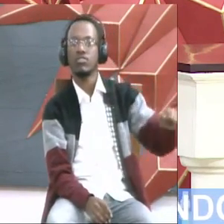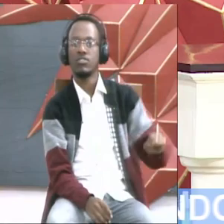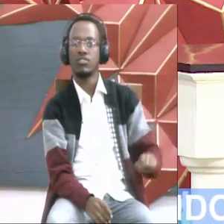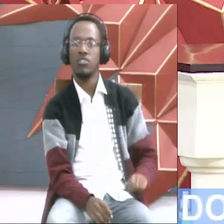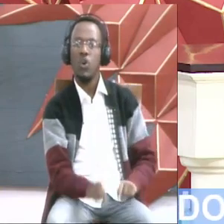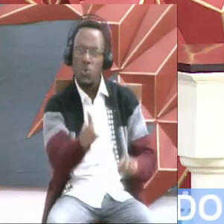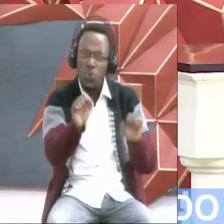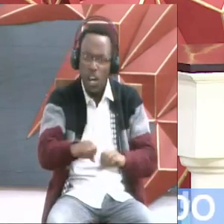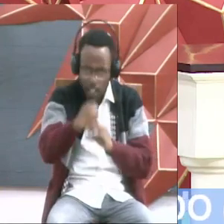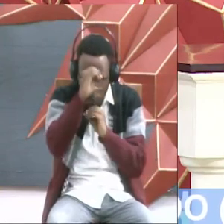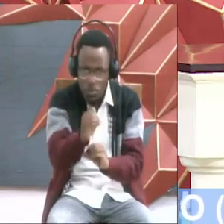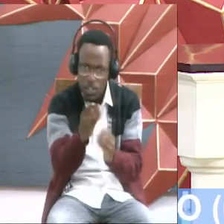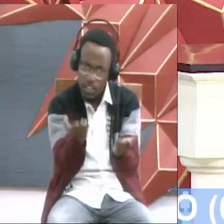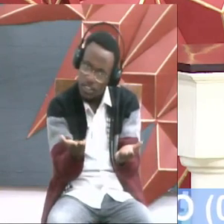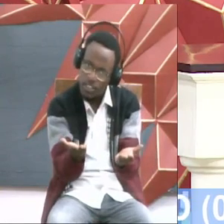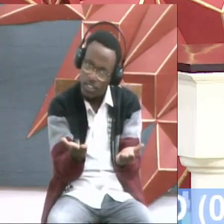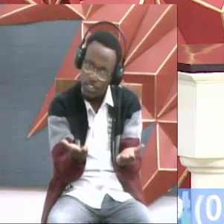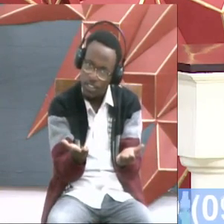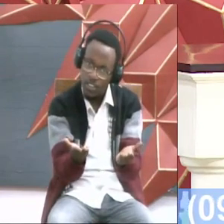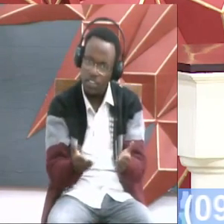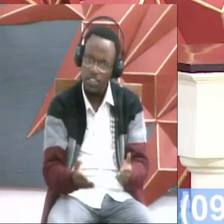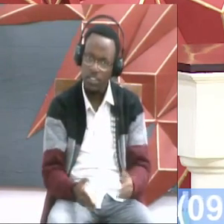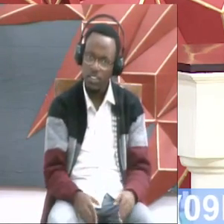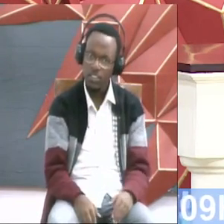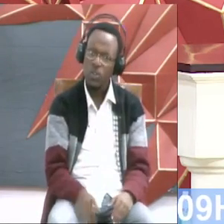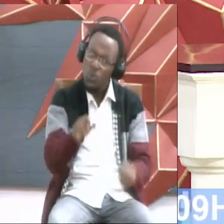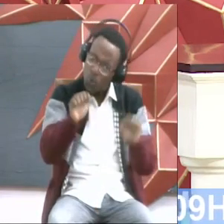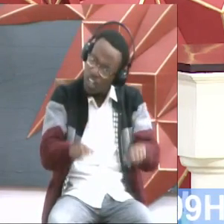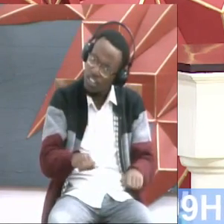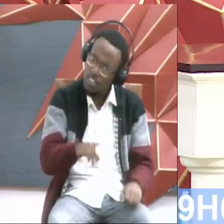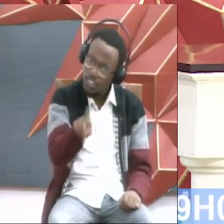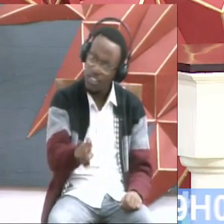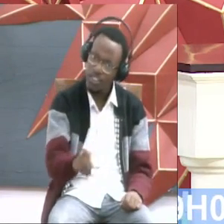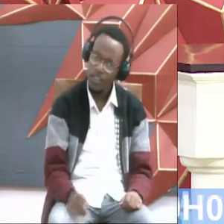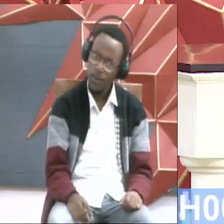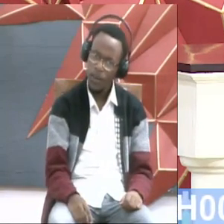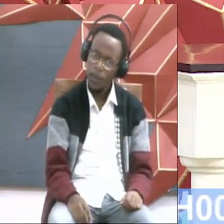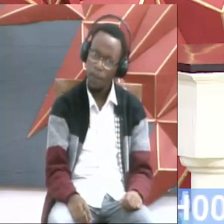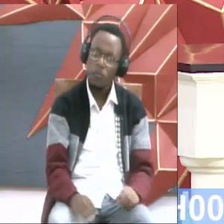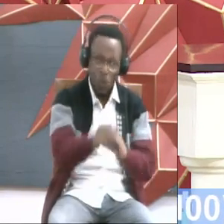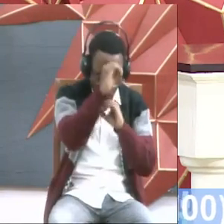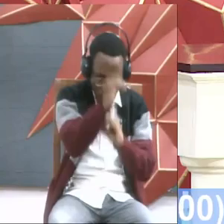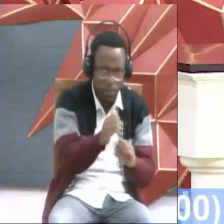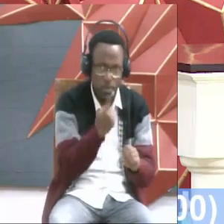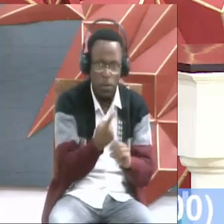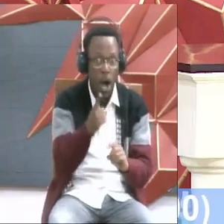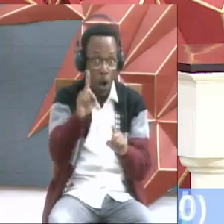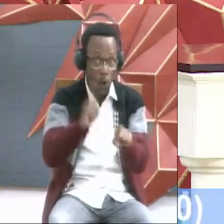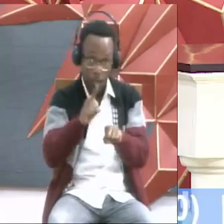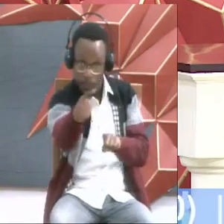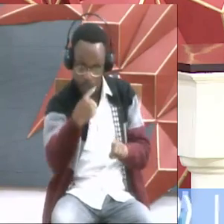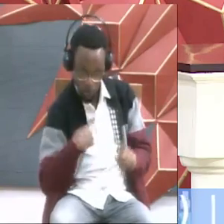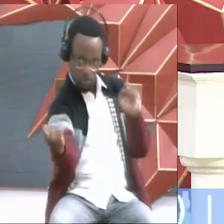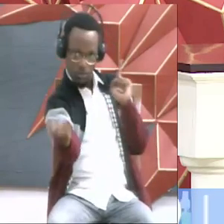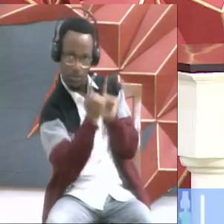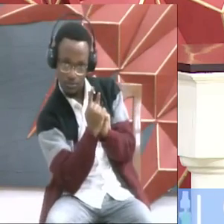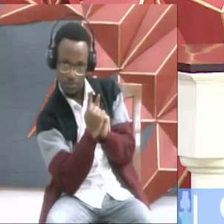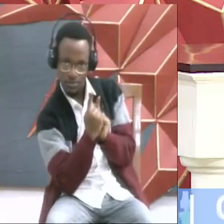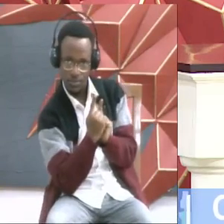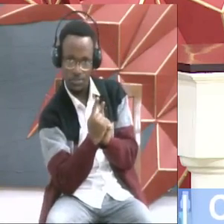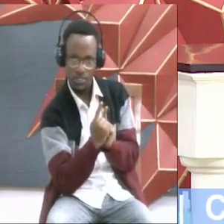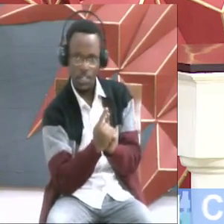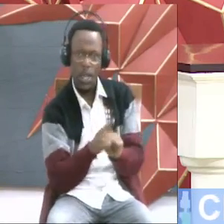murashaka kubaha agaciro murabyize frere ukamenya ngo ujya duhuye nubwo